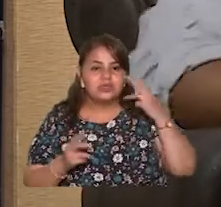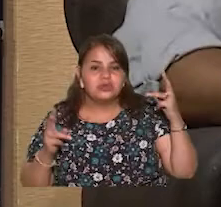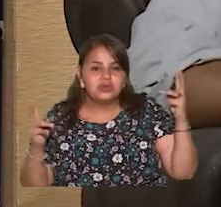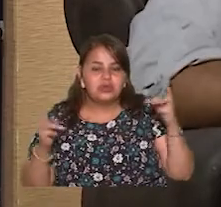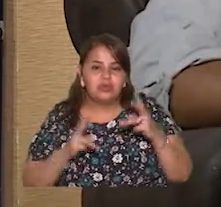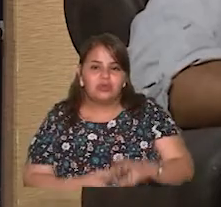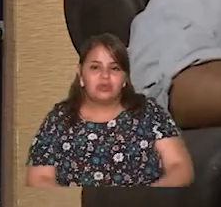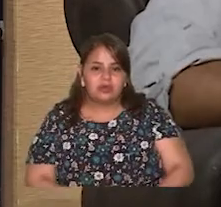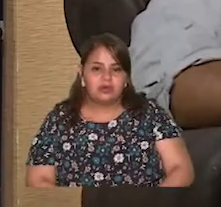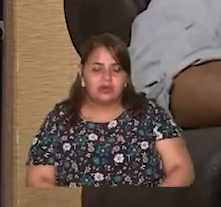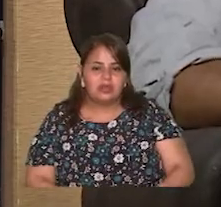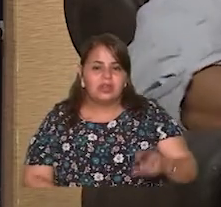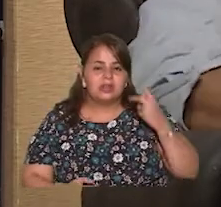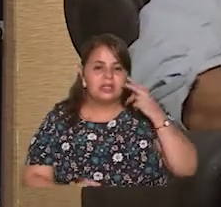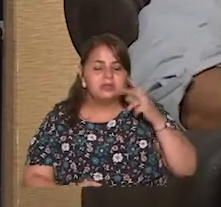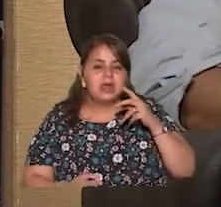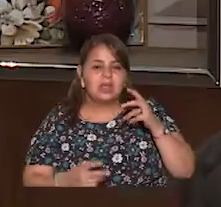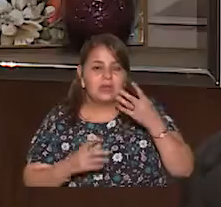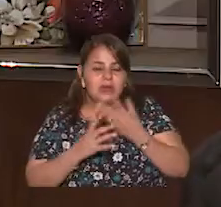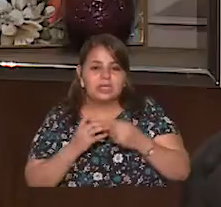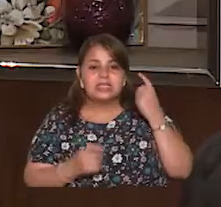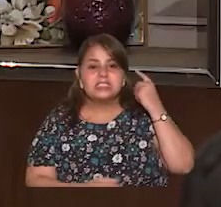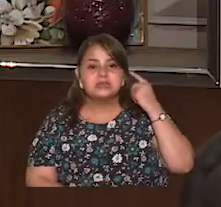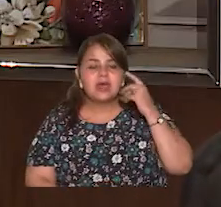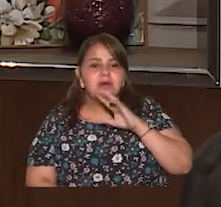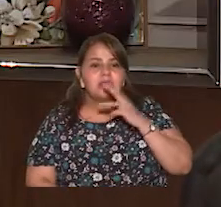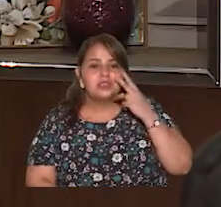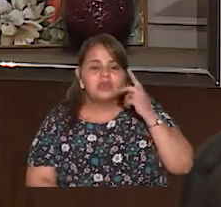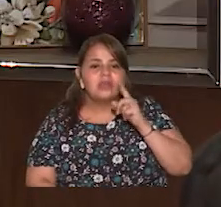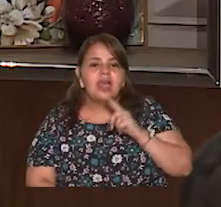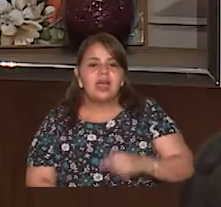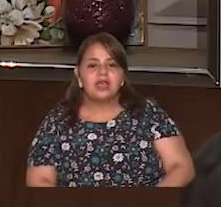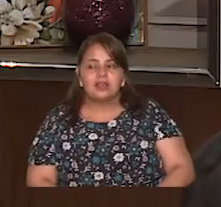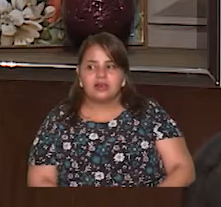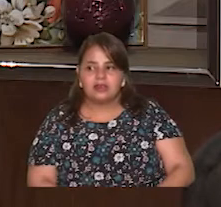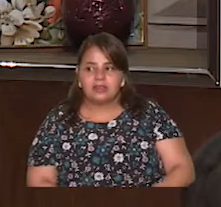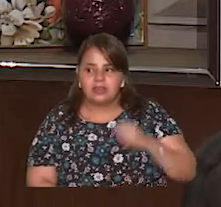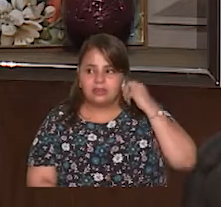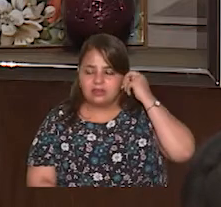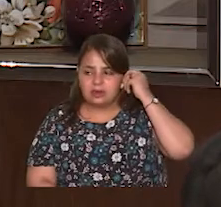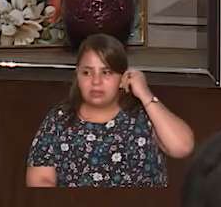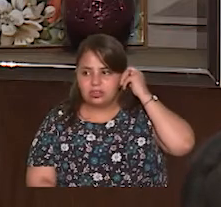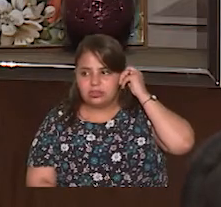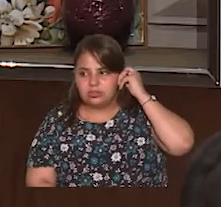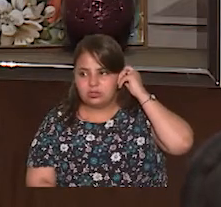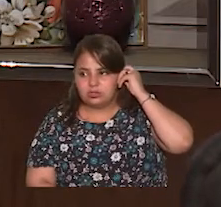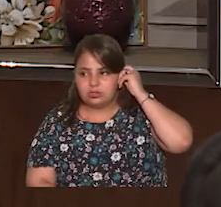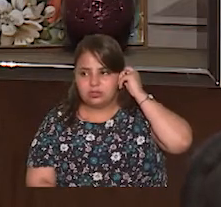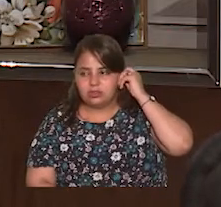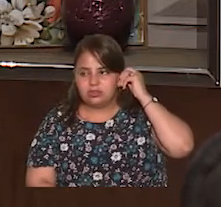العيال بتسمع اللي بيتشاف مش اللي بيتقال. ده حقيقي. طب نروح برضو لحاجه مهمه جدا، فكره